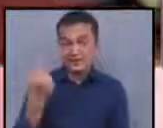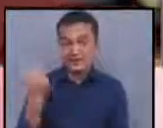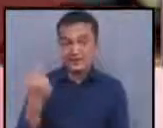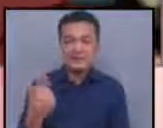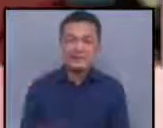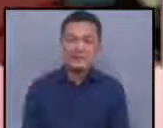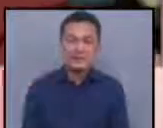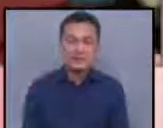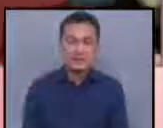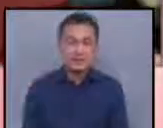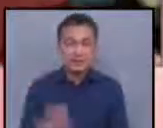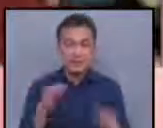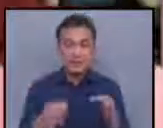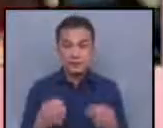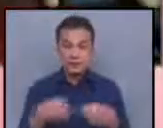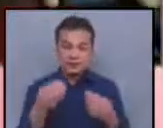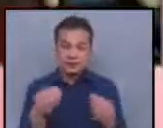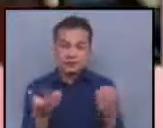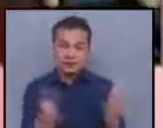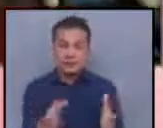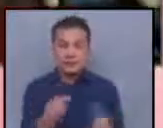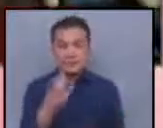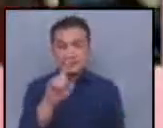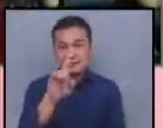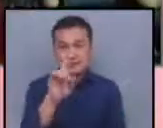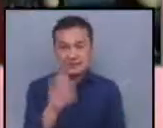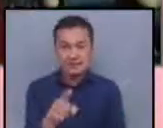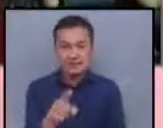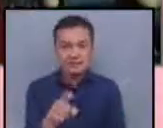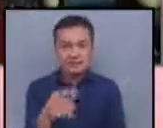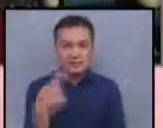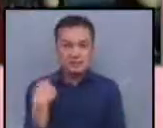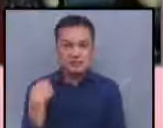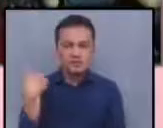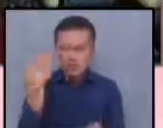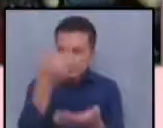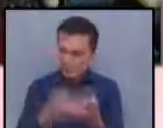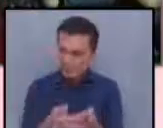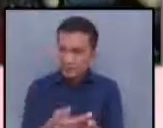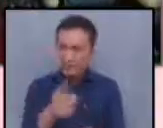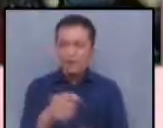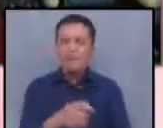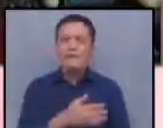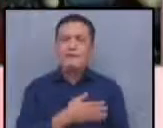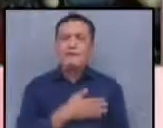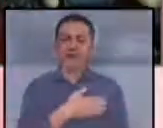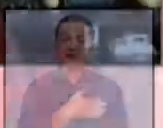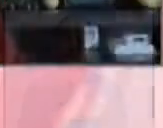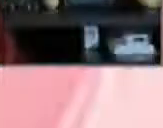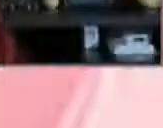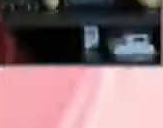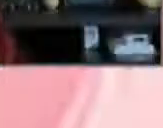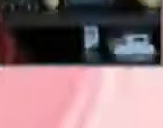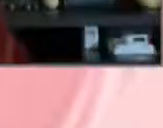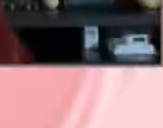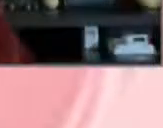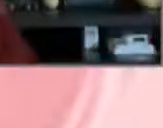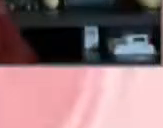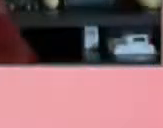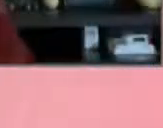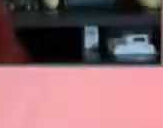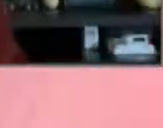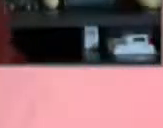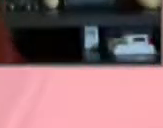a chance, nako, ito, tanong ko to, na may dumating at muling patitibukin yung puso mo, are you willing to give up